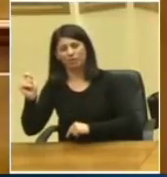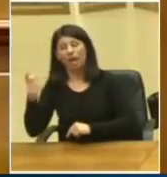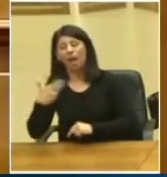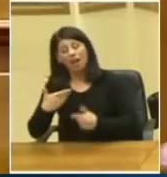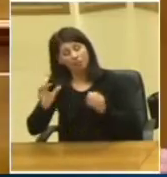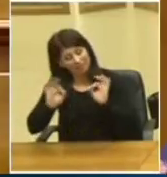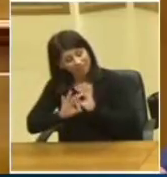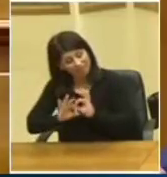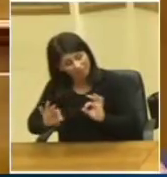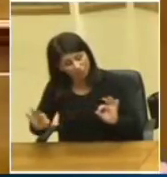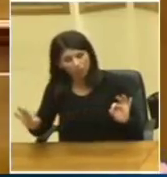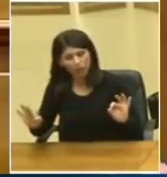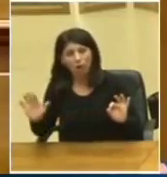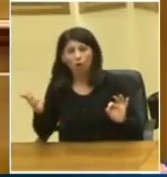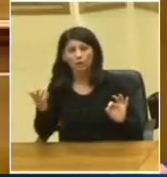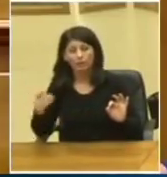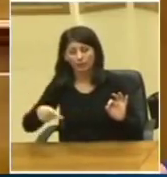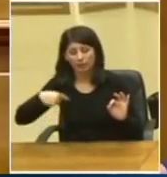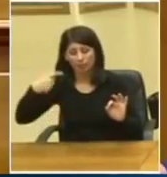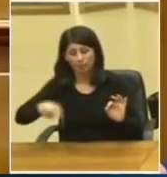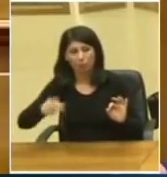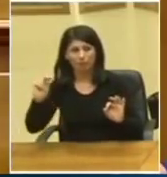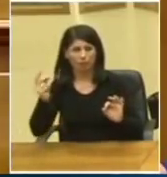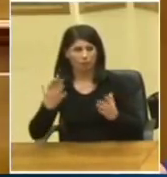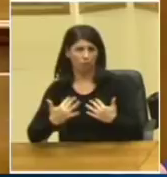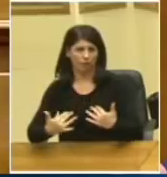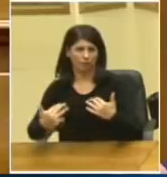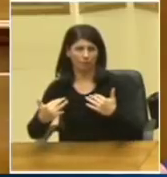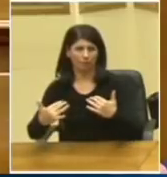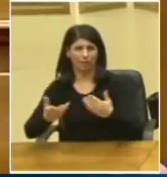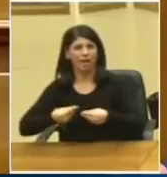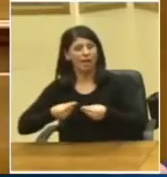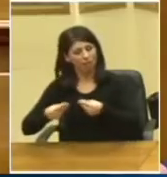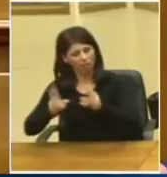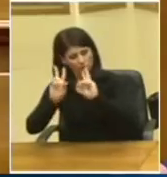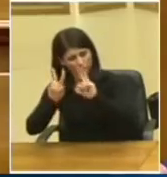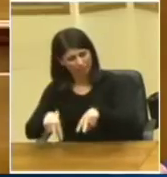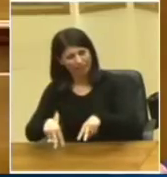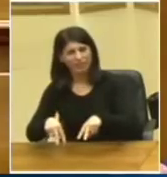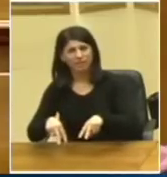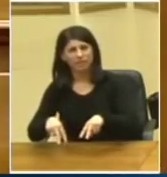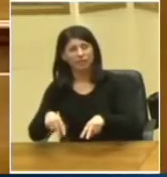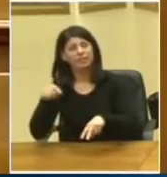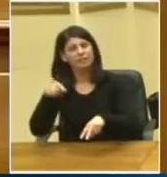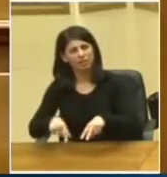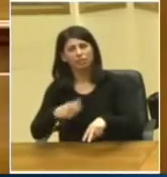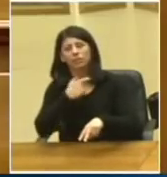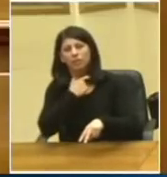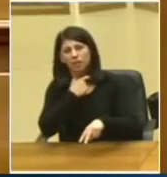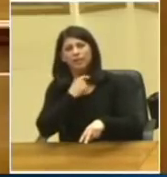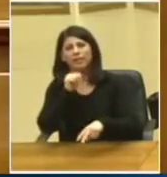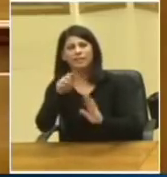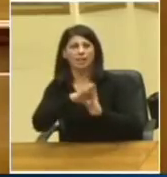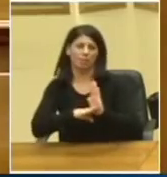βέβαιοι ότι η επόμενη Βουλή θα δώσει την έγκρισή της σε αυτή την αναγκαία